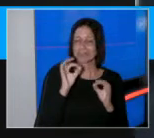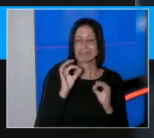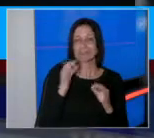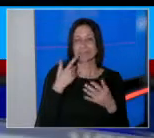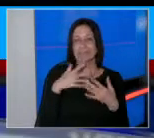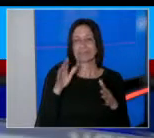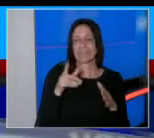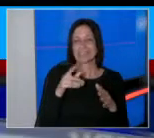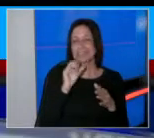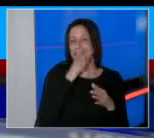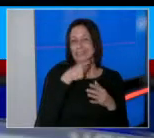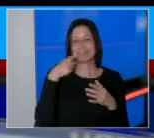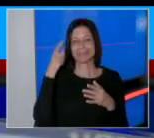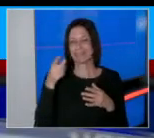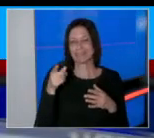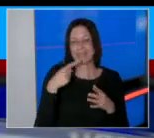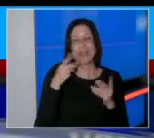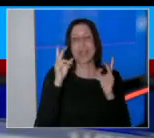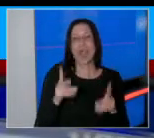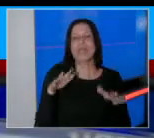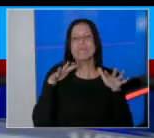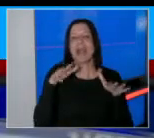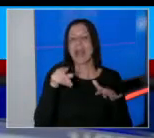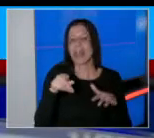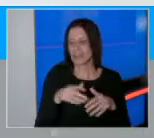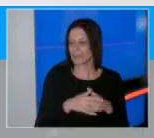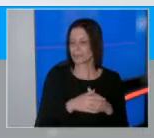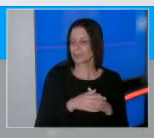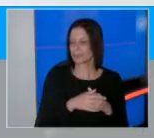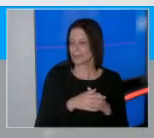ההיסטוריה עליך, אז מה אנחנו יכולים לאחל לכם?